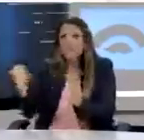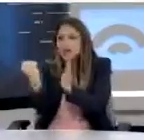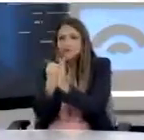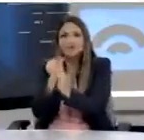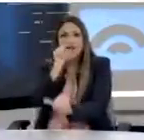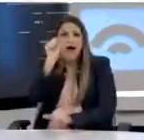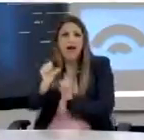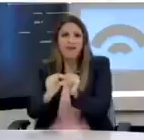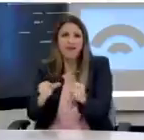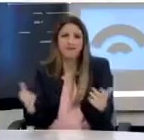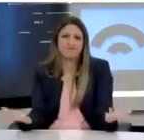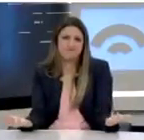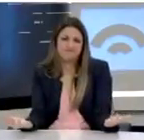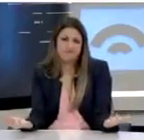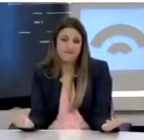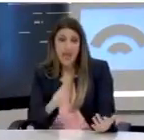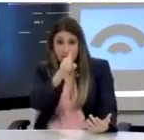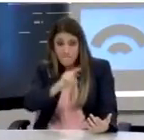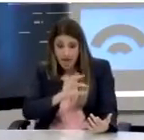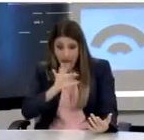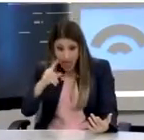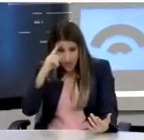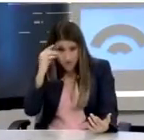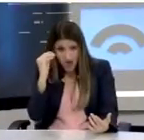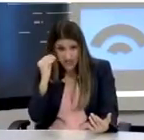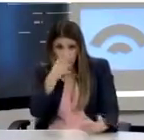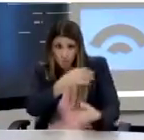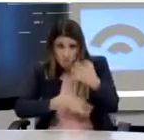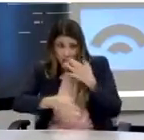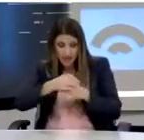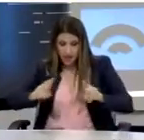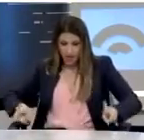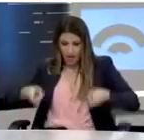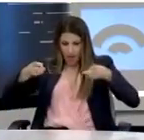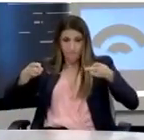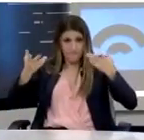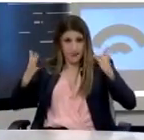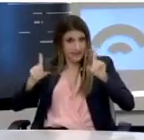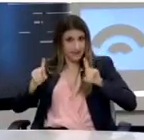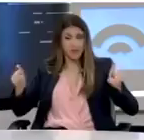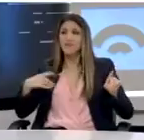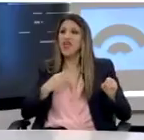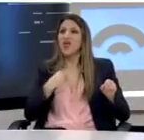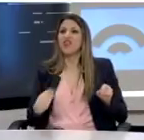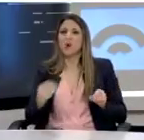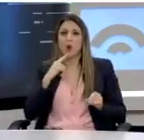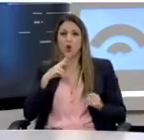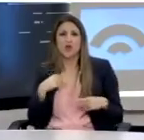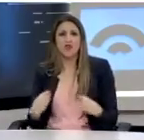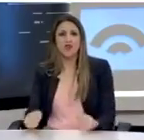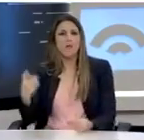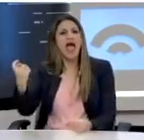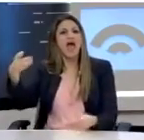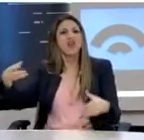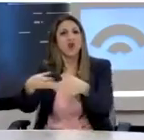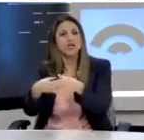σημείο να μας πείτε ότι ανακαλύψατε και κάτι ακόμα. Ότι δεν εκχωρούμε, λέει, μόνο γλώσσα και εθνότητα, αλλά